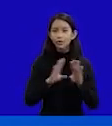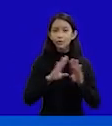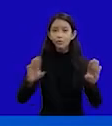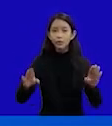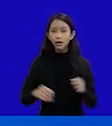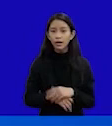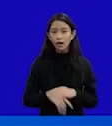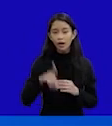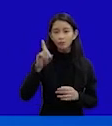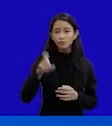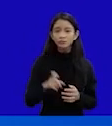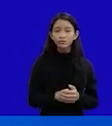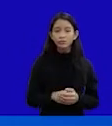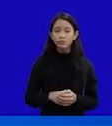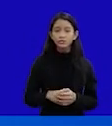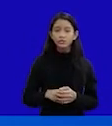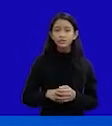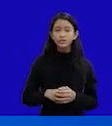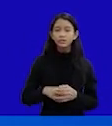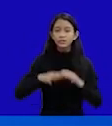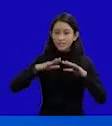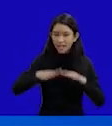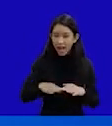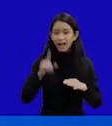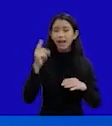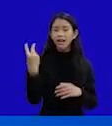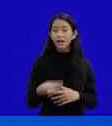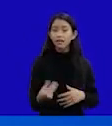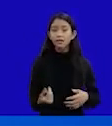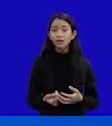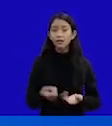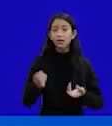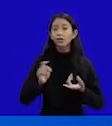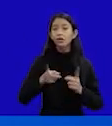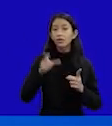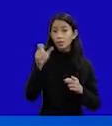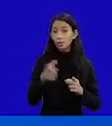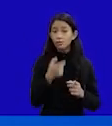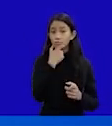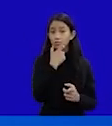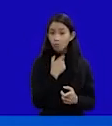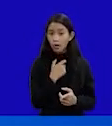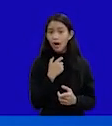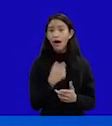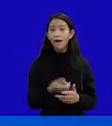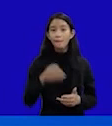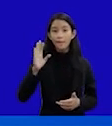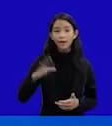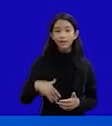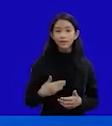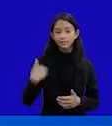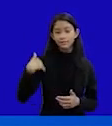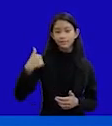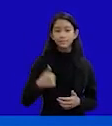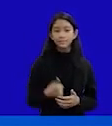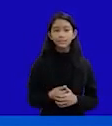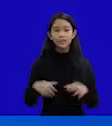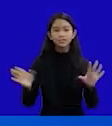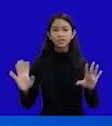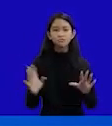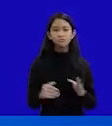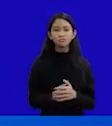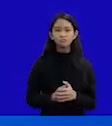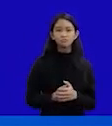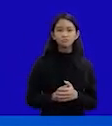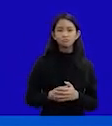ini harus saya tekan kan lagi sekali Hai bahwa orangtua masih bisa tidak